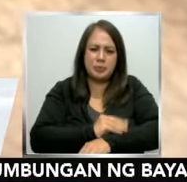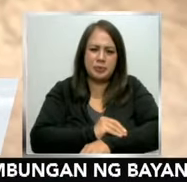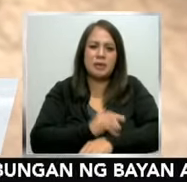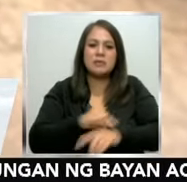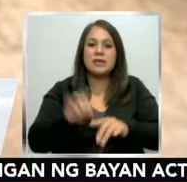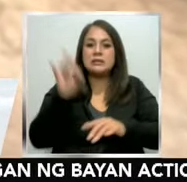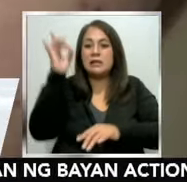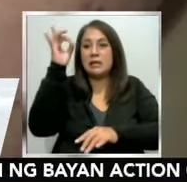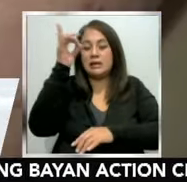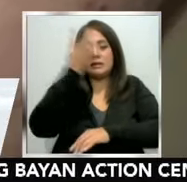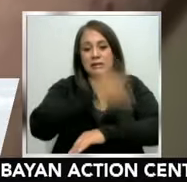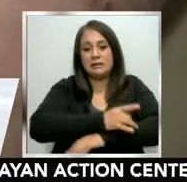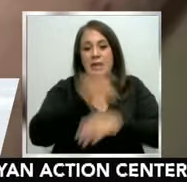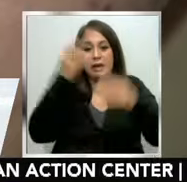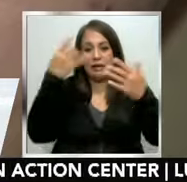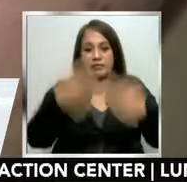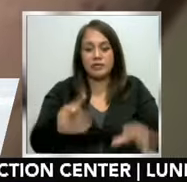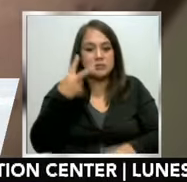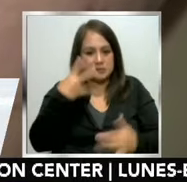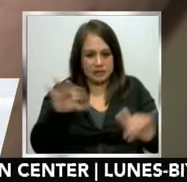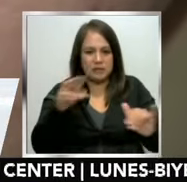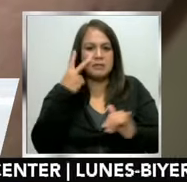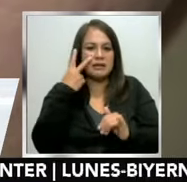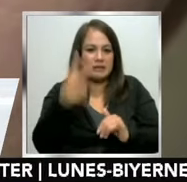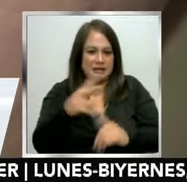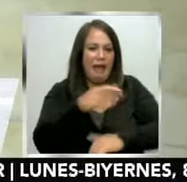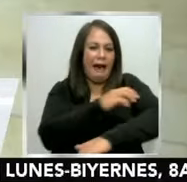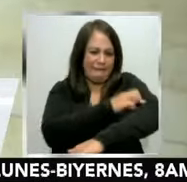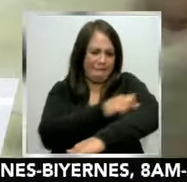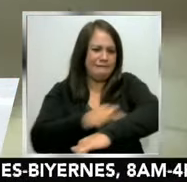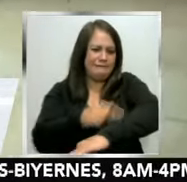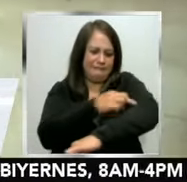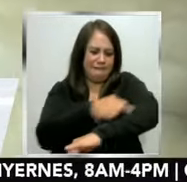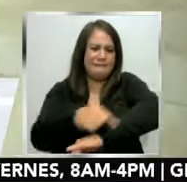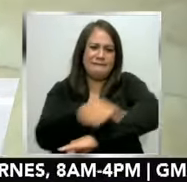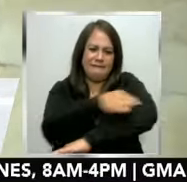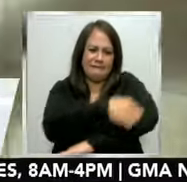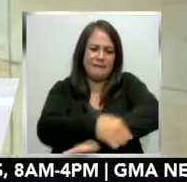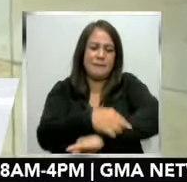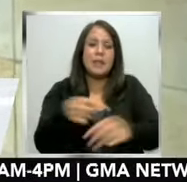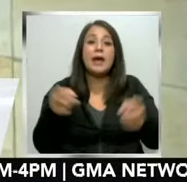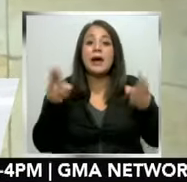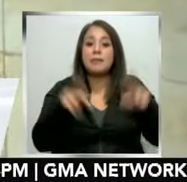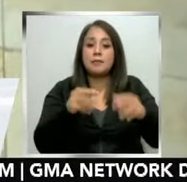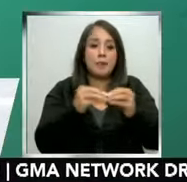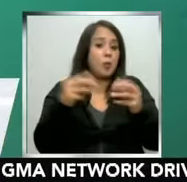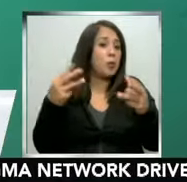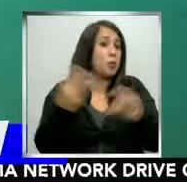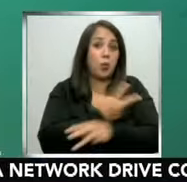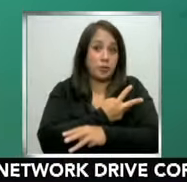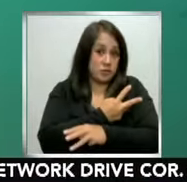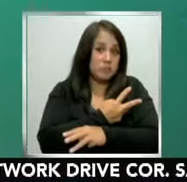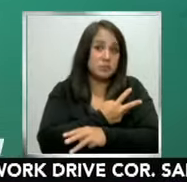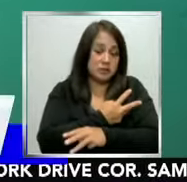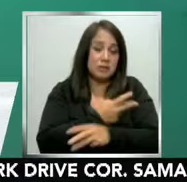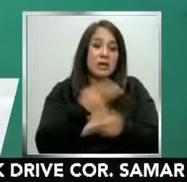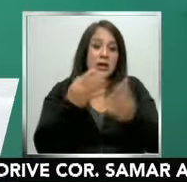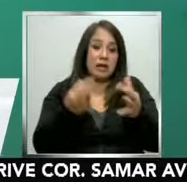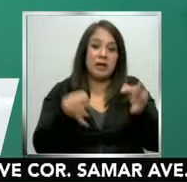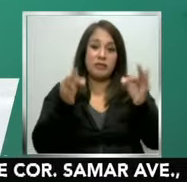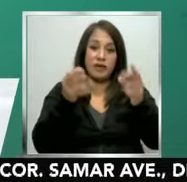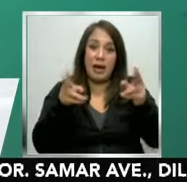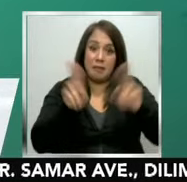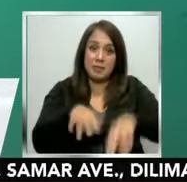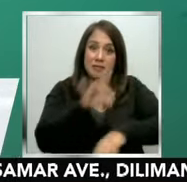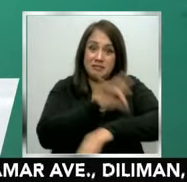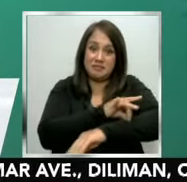madikya, makikita pa rin daw ang marka ng mga sugat. May mga insidenteng mas malala ang pwedeng abutin ng mabibiktima ng jellyfish sting, lalo na